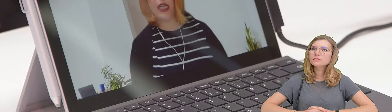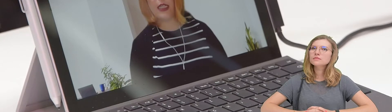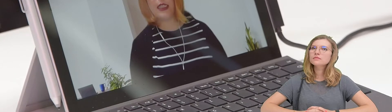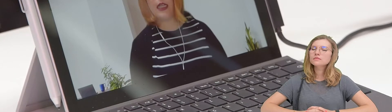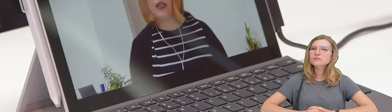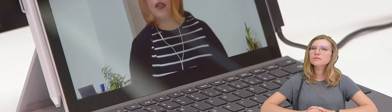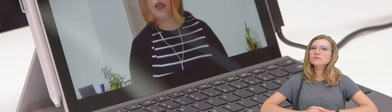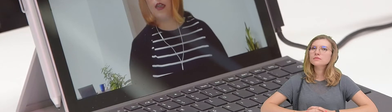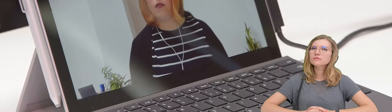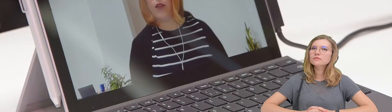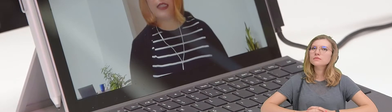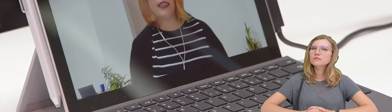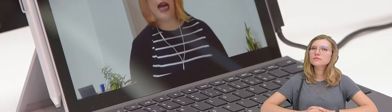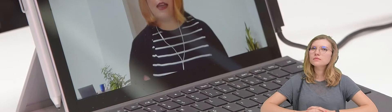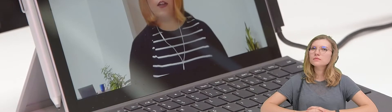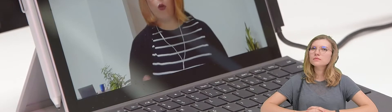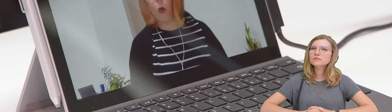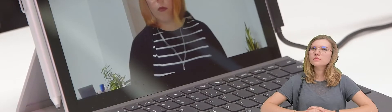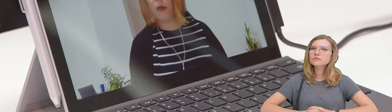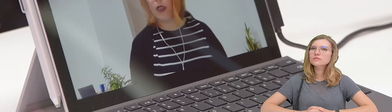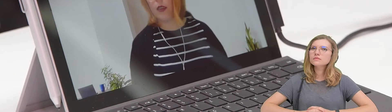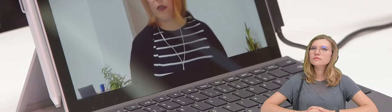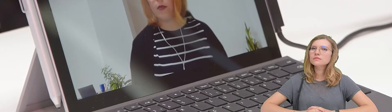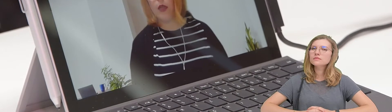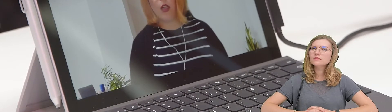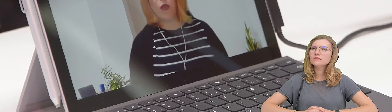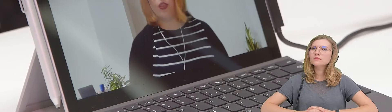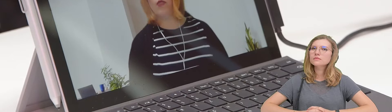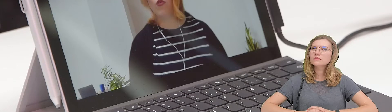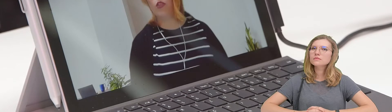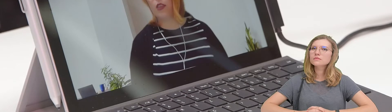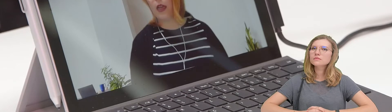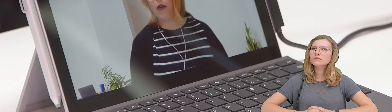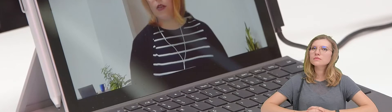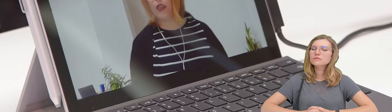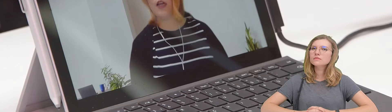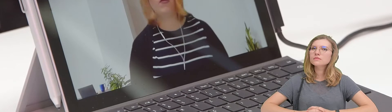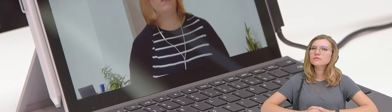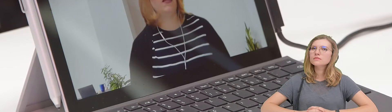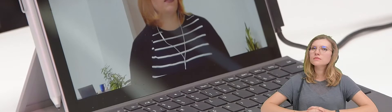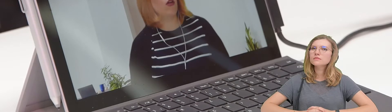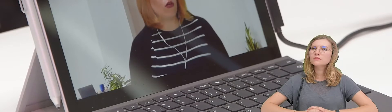du einen Text, wechsel alle Nomen durch Emojis